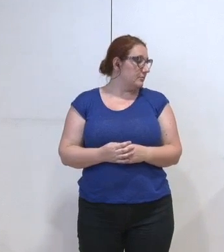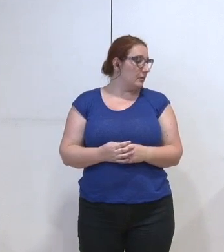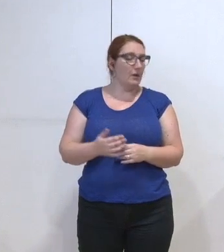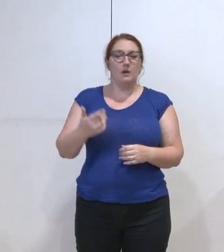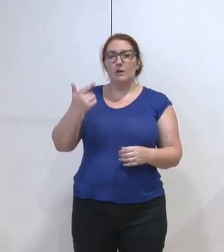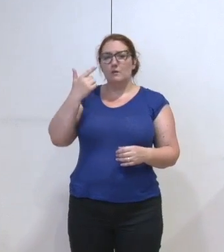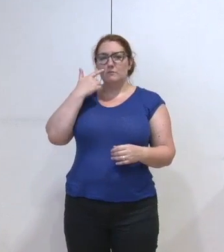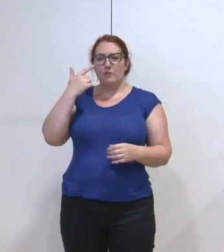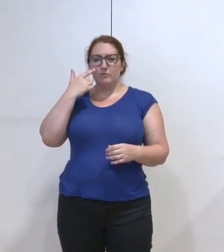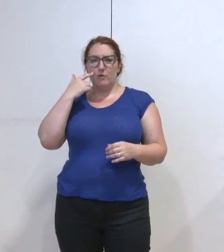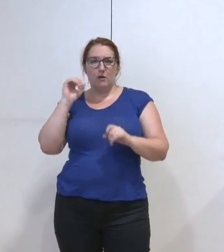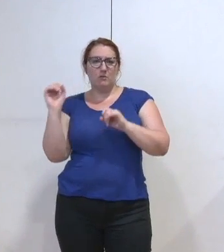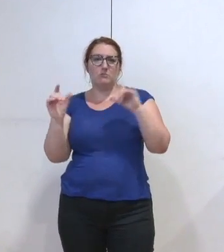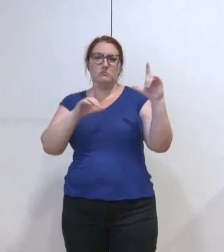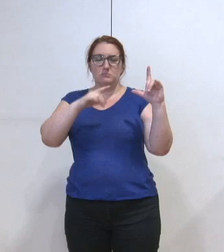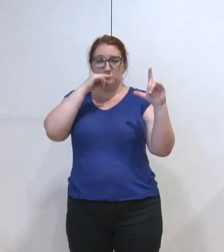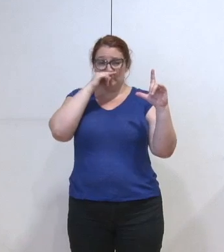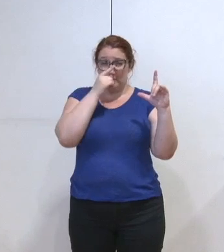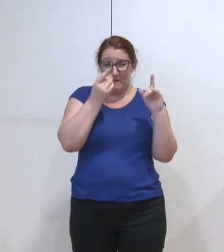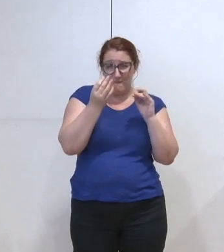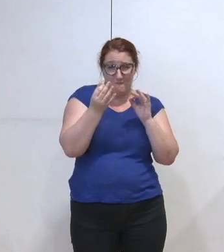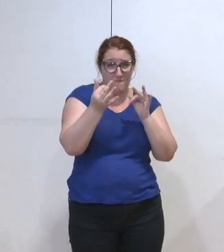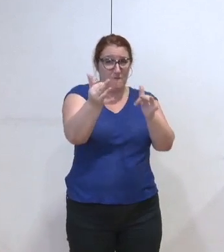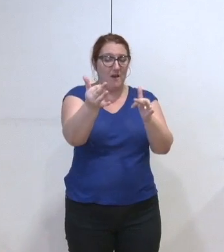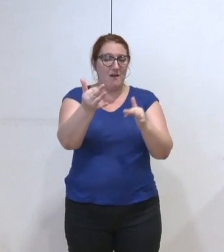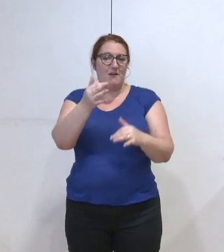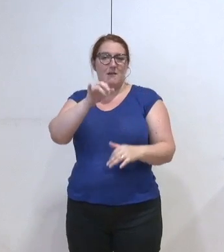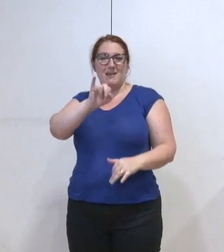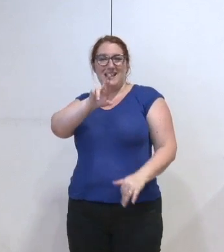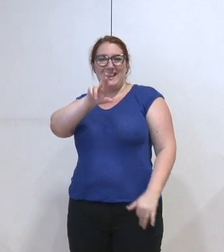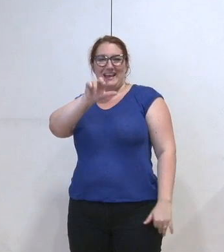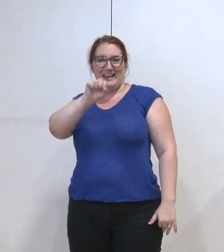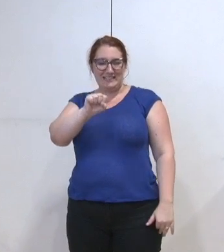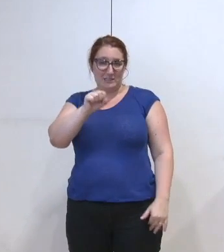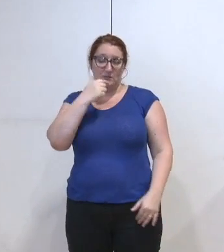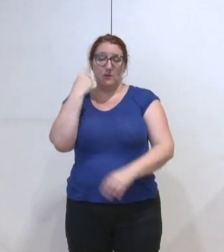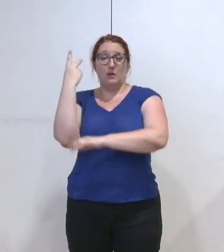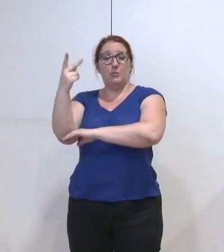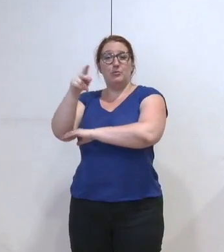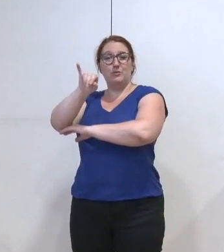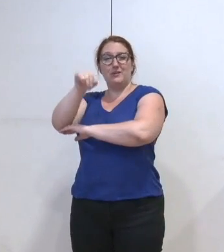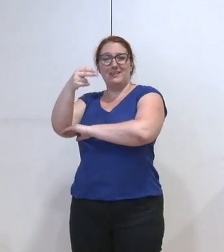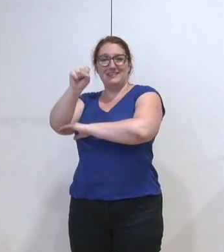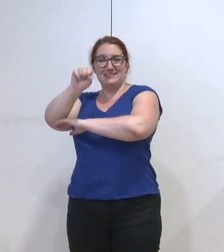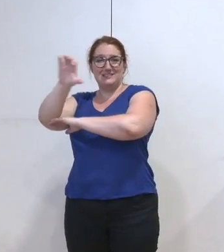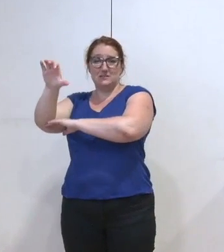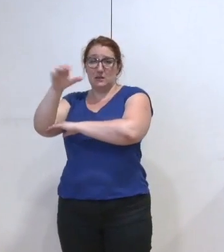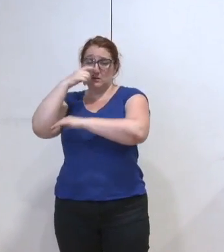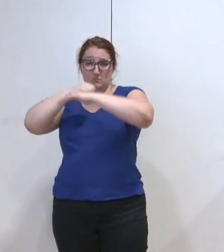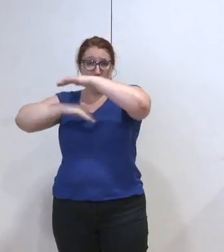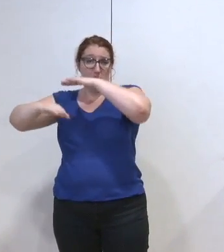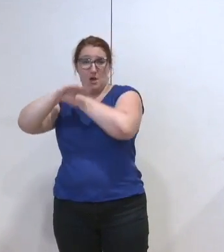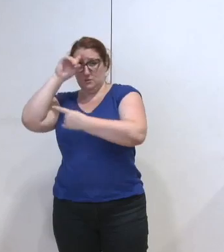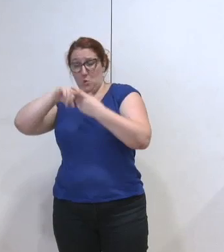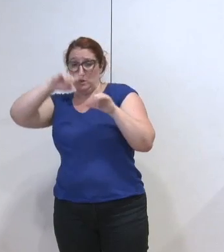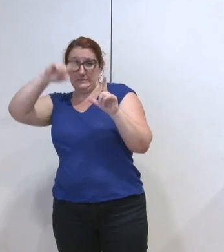traitées à l'échelle la plus fine qui s'appelle l'iris cette Iris est la brique élémentaire de l'INC pour la fourniture de données statistiques et